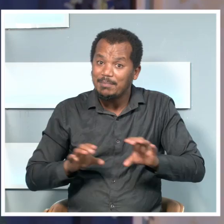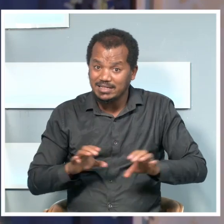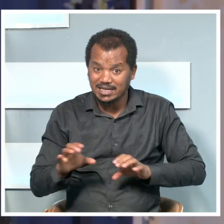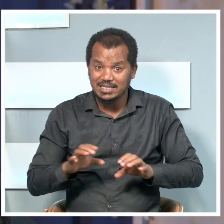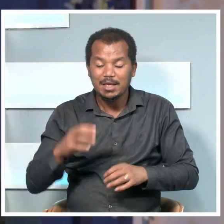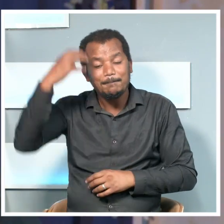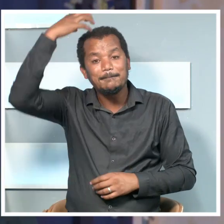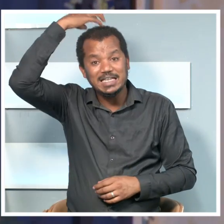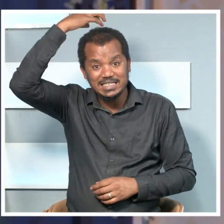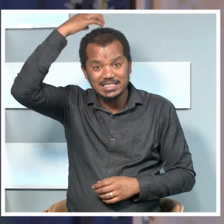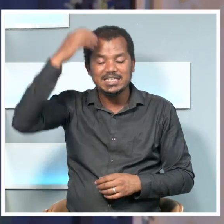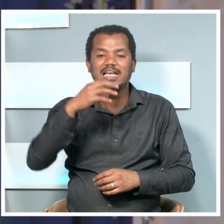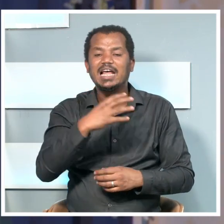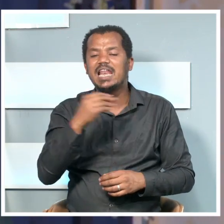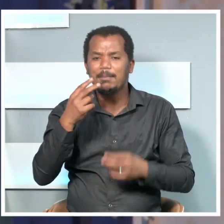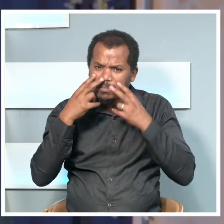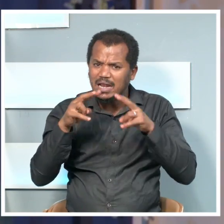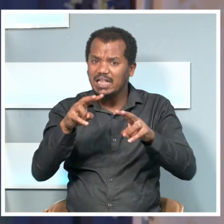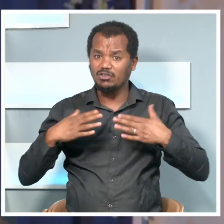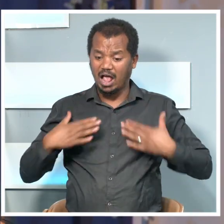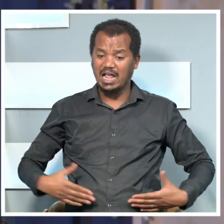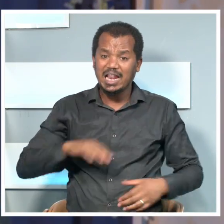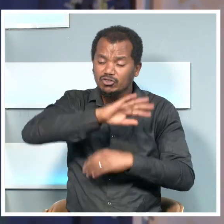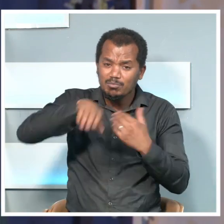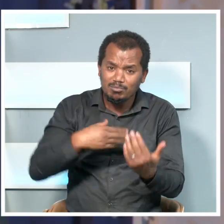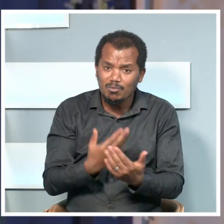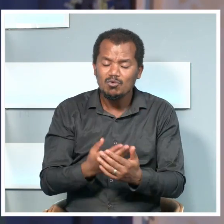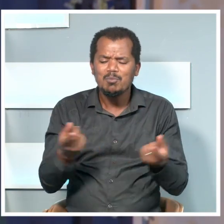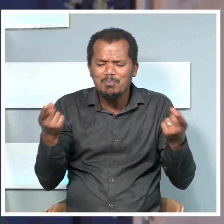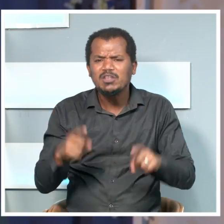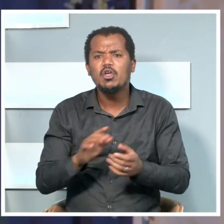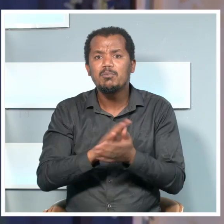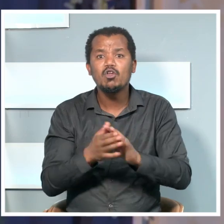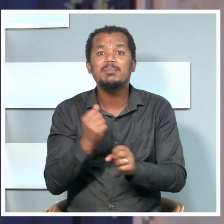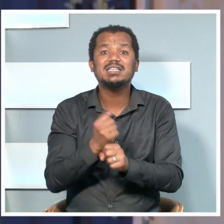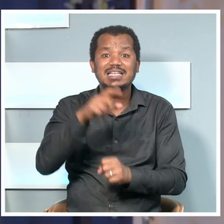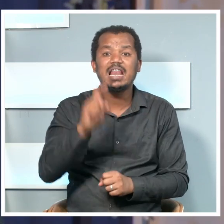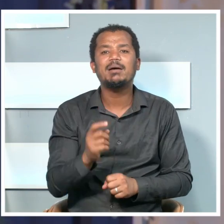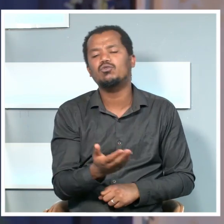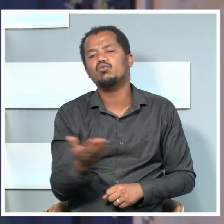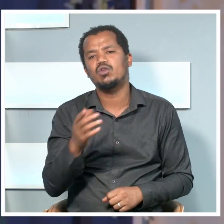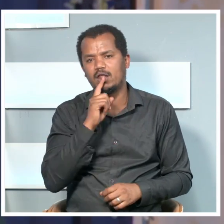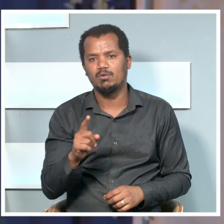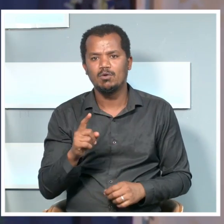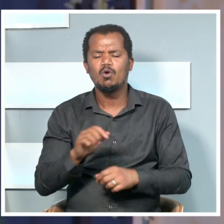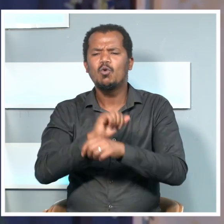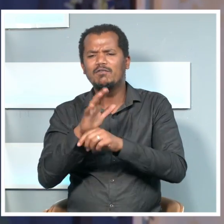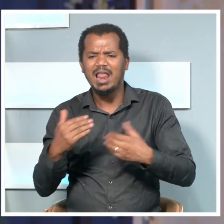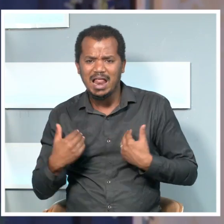ይሄንን ለማድረግ መንግስት እና የሚመለከታቸው አካላት በሙሉ መቼውንም ቢሆን መስራት ያለባቸው ጉዳይ ነው። ኮቪድ